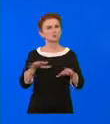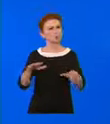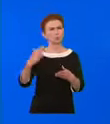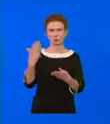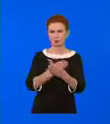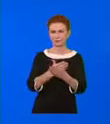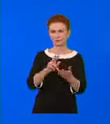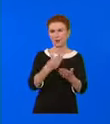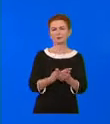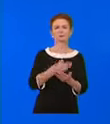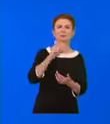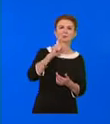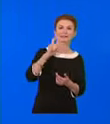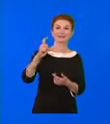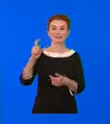takie jak CCC,